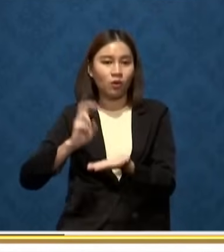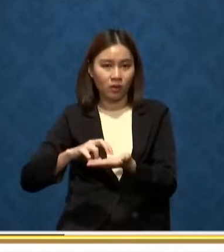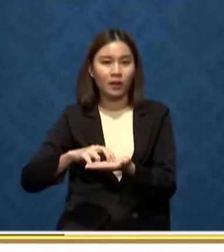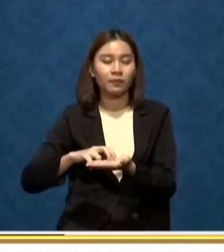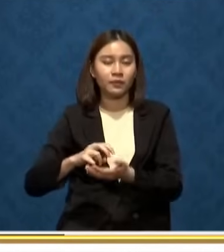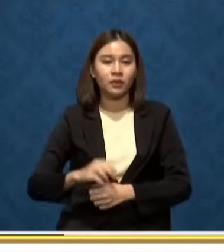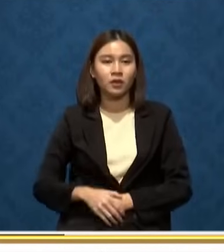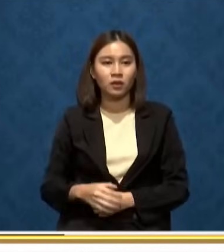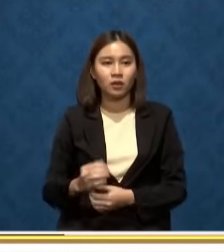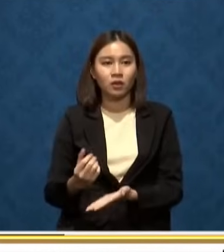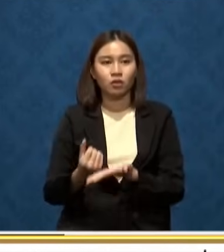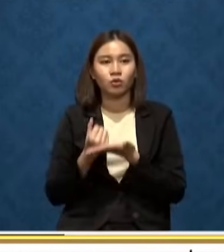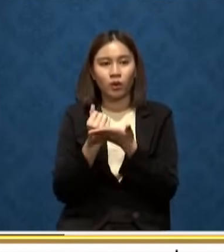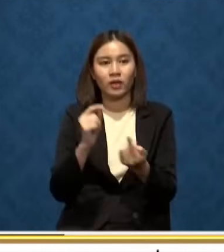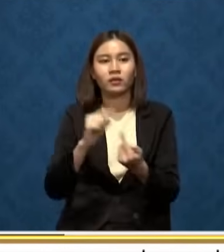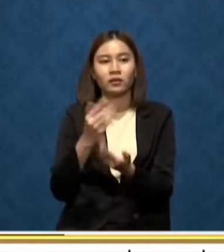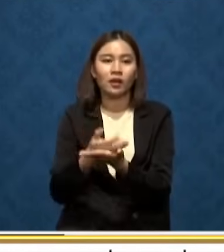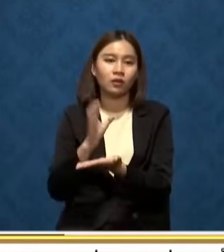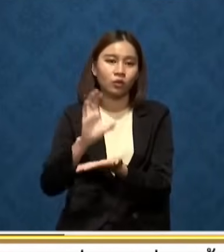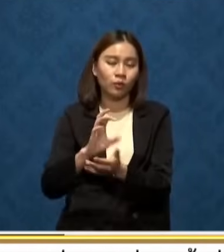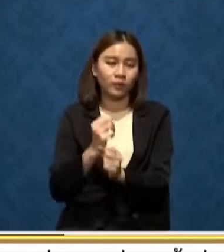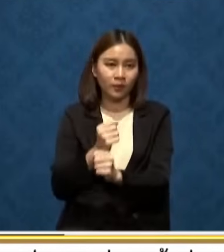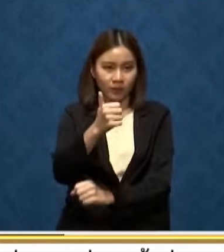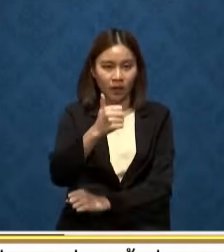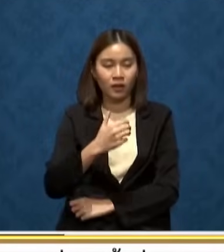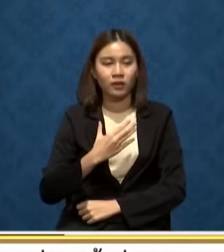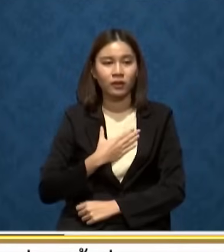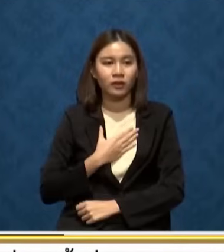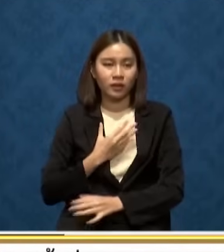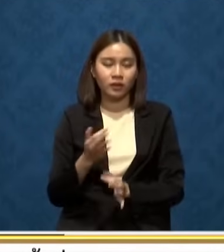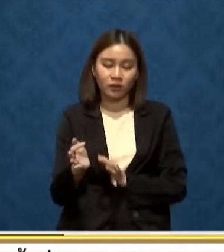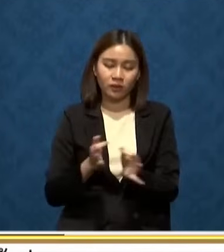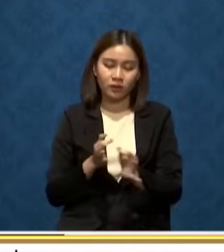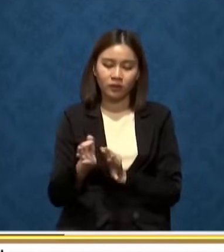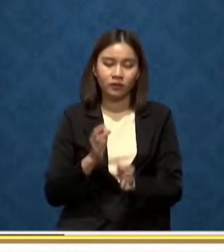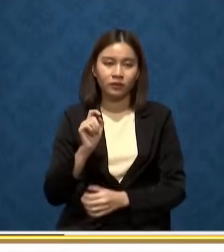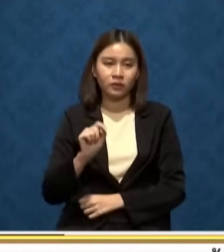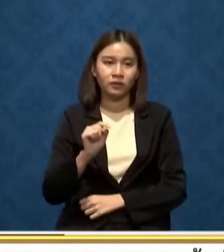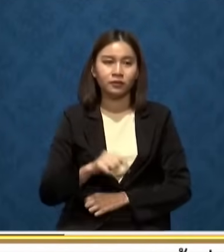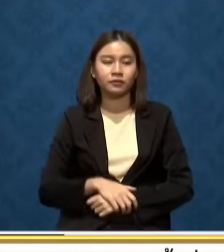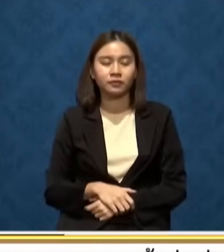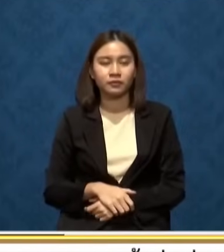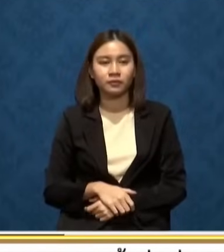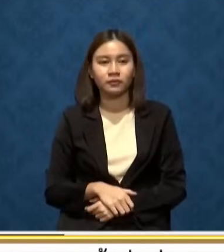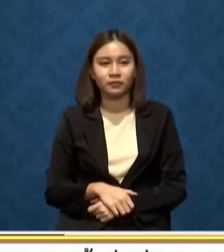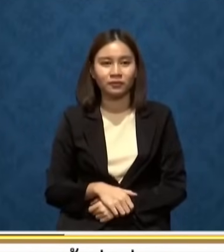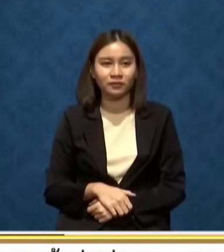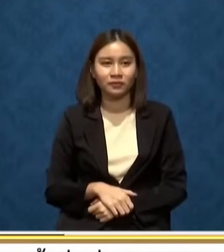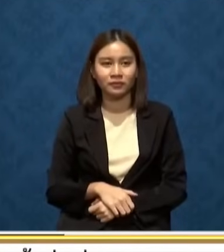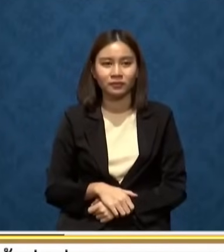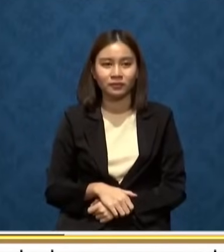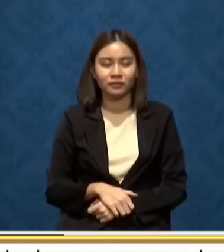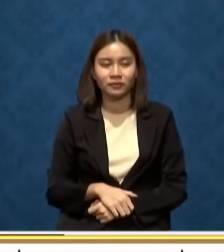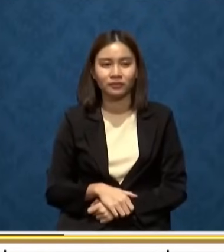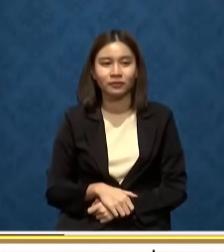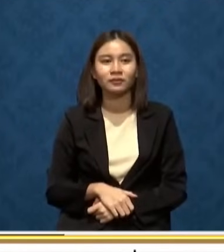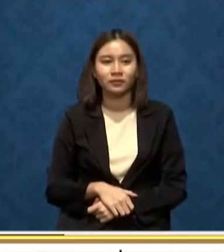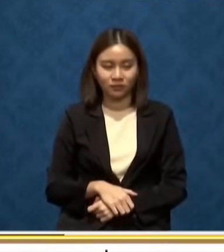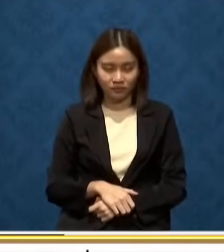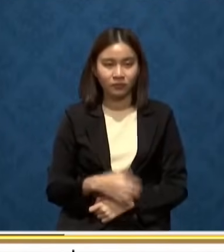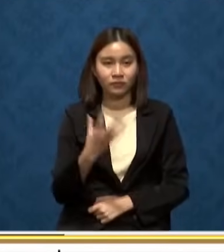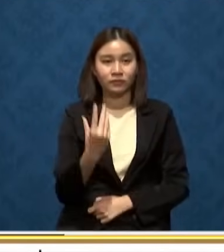พื่อทำให้เราเข้าสู่งบสมดุลให้ได้ค่ะเรียนก็ขอเรียนชี้แจงเรื่องนี้นะคะ อีกประเด็นเดียว